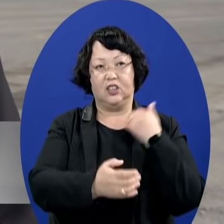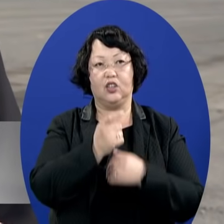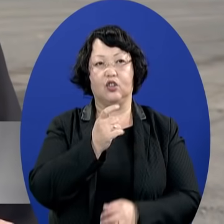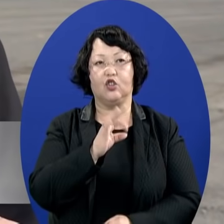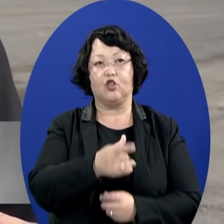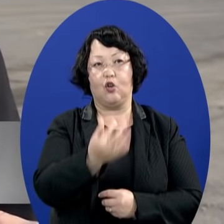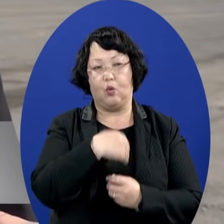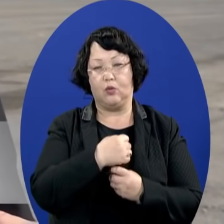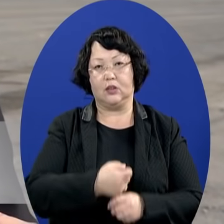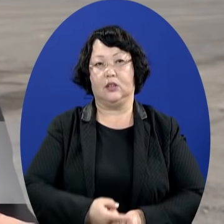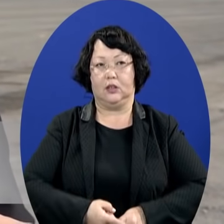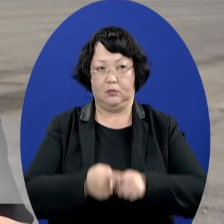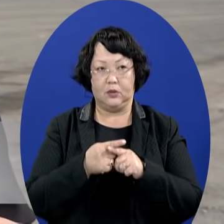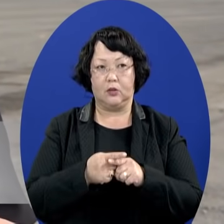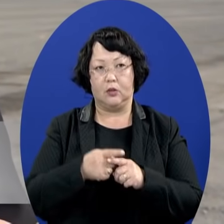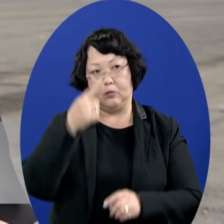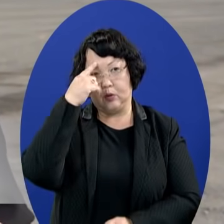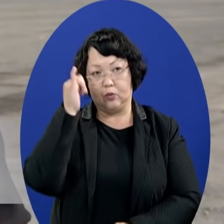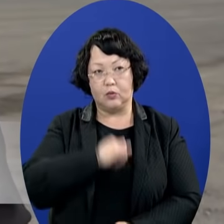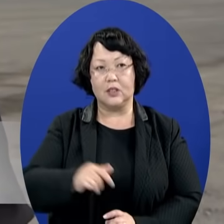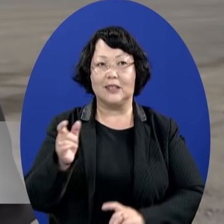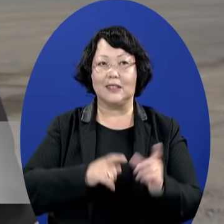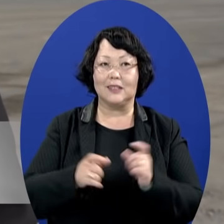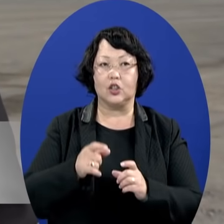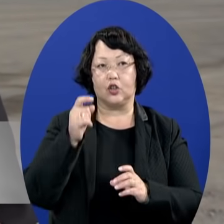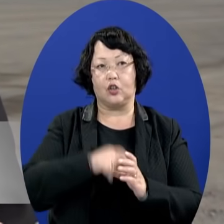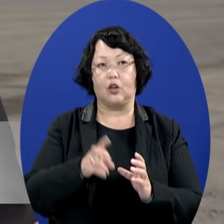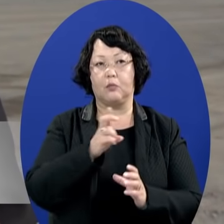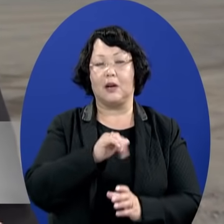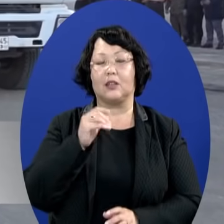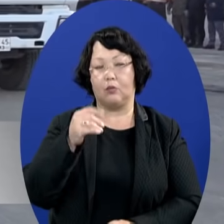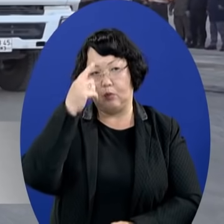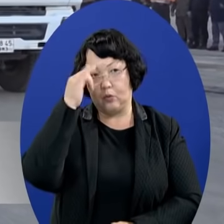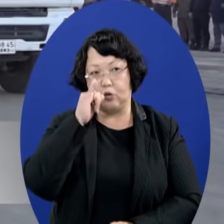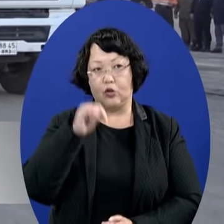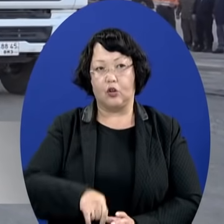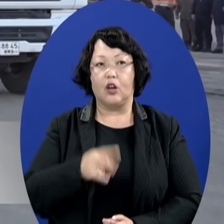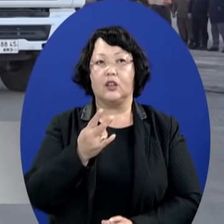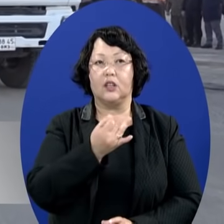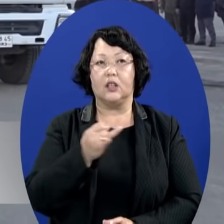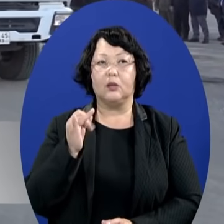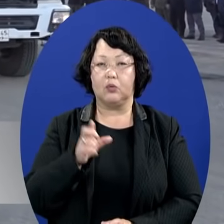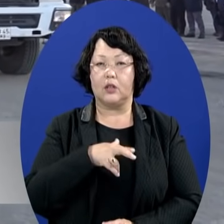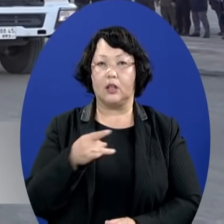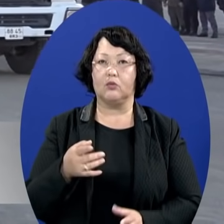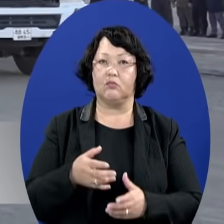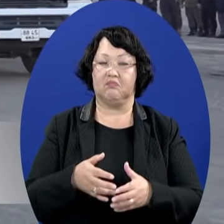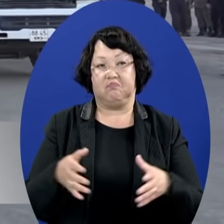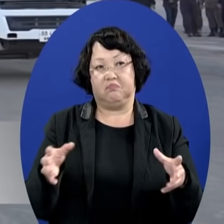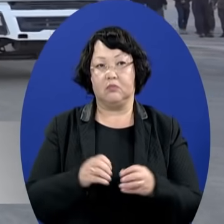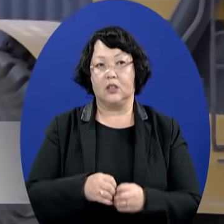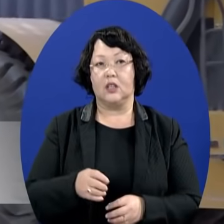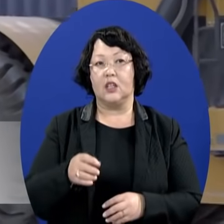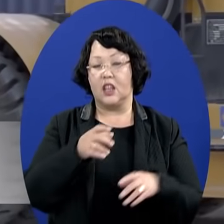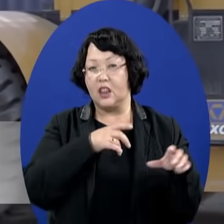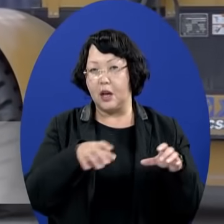нэмэгдэнэ. А энэ нь өөрөө юу вэ гэхээр Монгол улсын эдийн засгийн багтаамж дотоодын нийт бүтээгдэхүүн тэлнэ гэсэн. Цаашид терминалын ачиж болох тоног